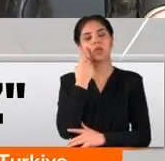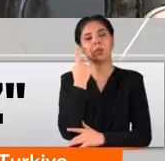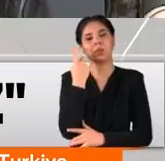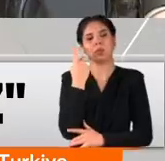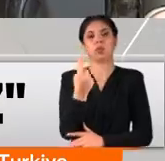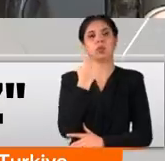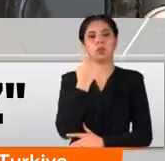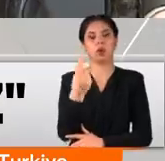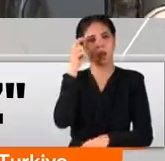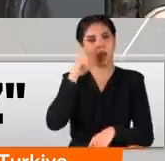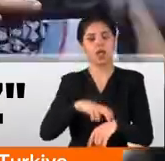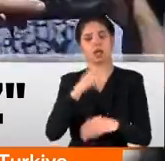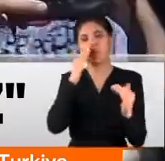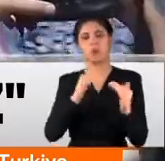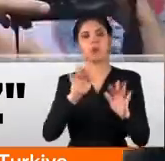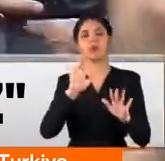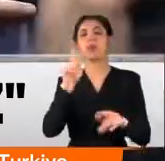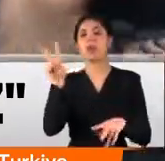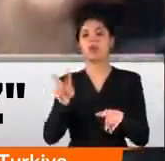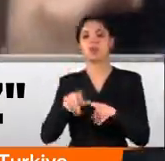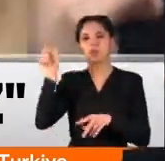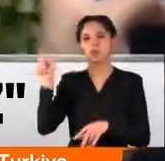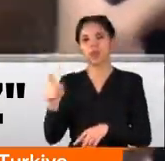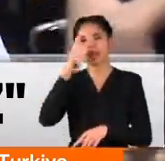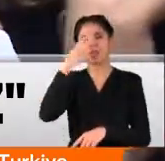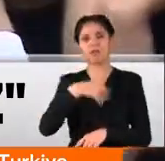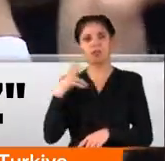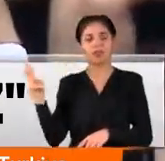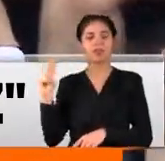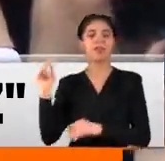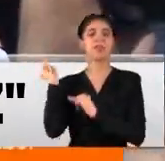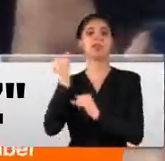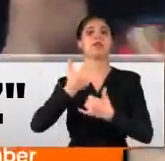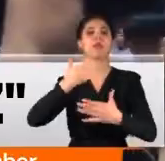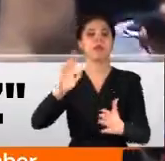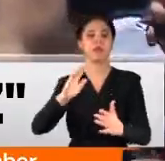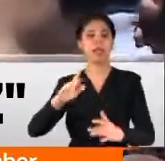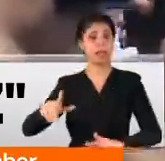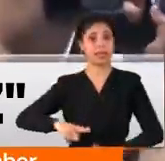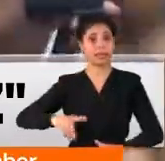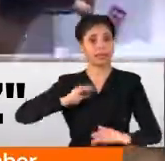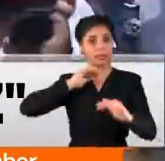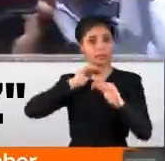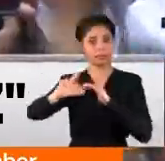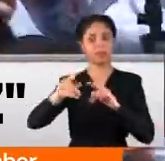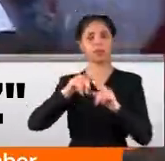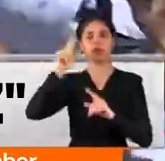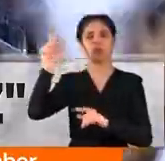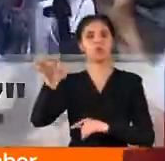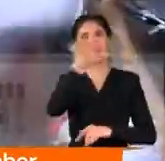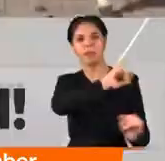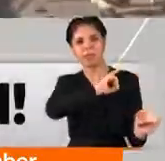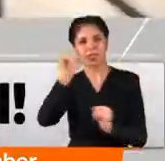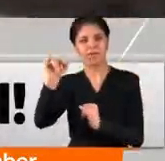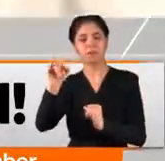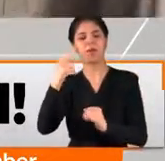Atatürk'ün hatırasına yakışmaz. Dervişoğlu sadece kendisi tepki göstermekle kalmadı. İzmirlileri de Soyer'e tepki göstermeye